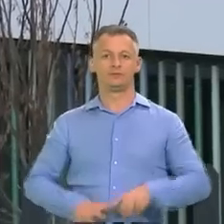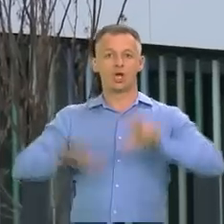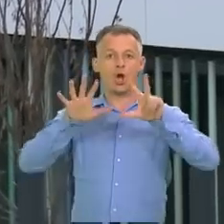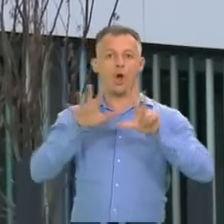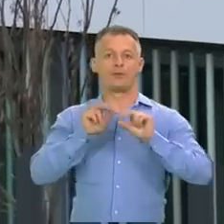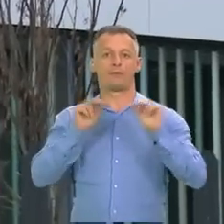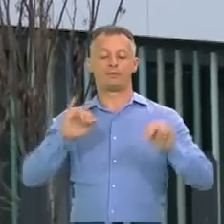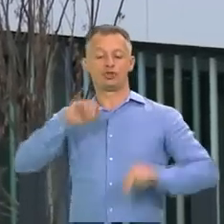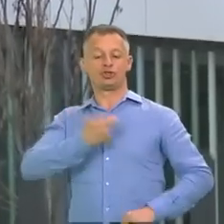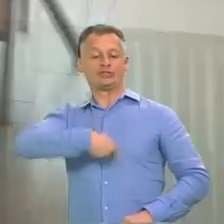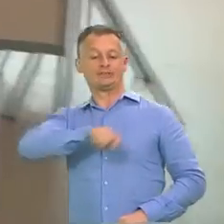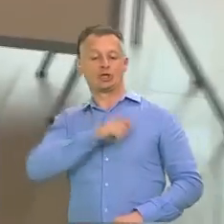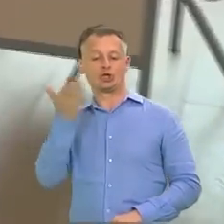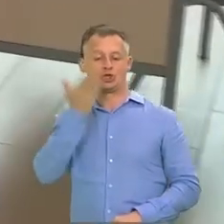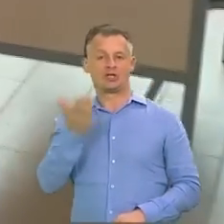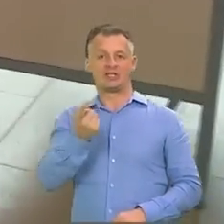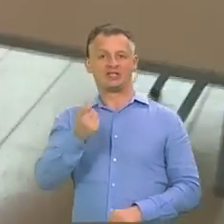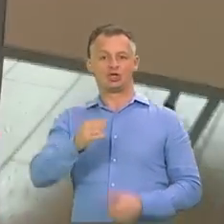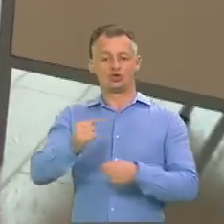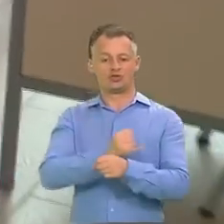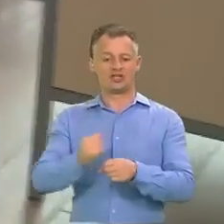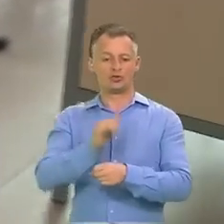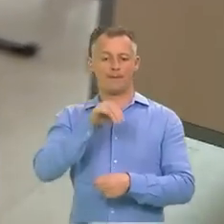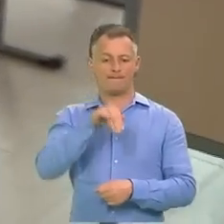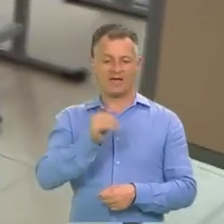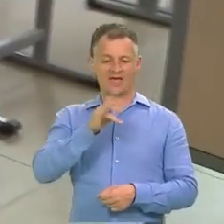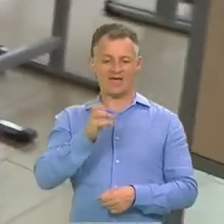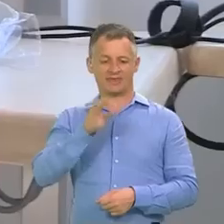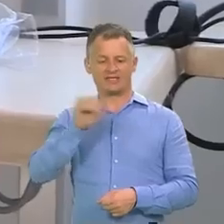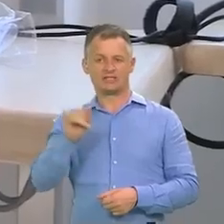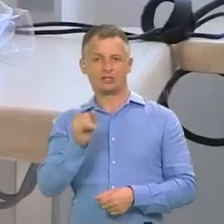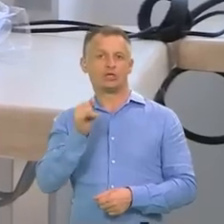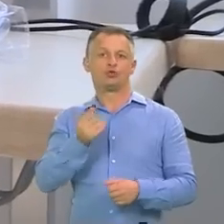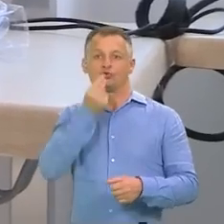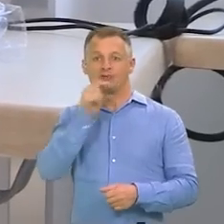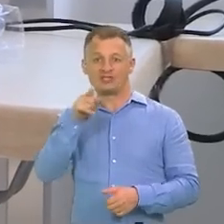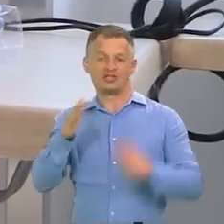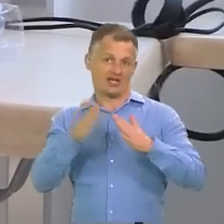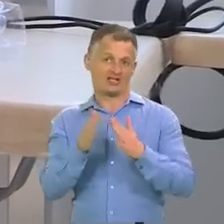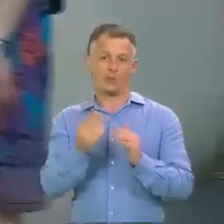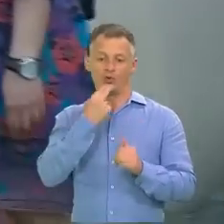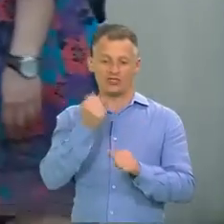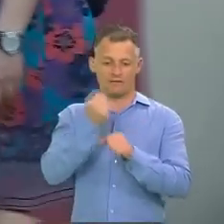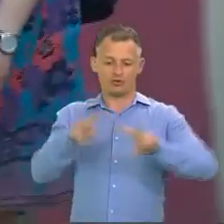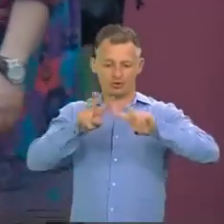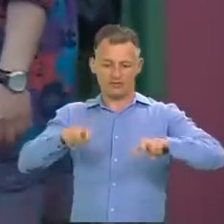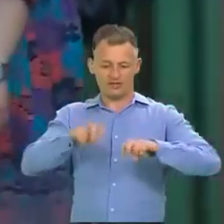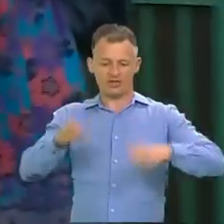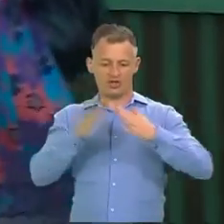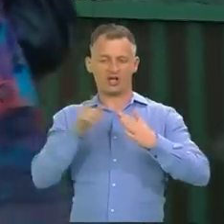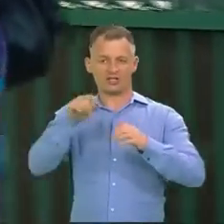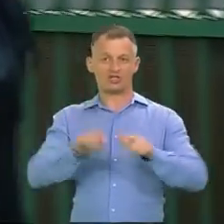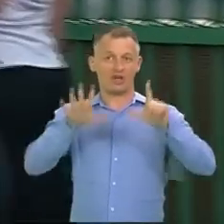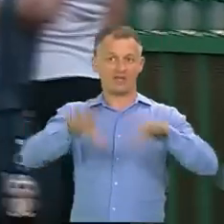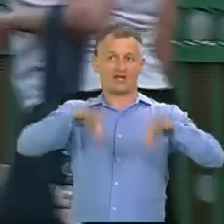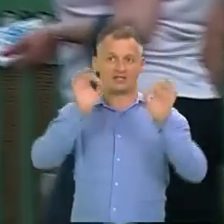Profesori și inspectori școlari din Mehedin sunt suspecți în acest caz. Polițiștii au făcut percheziții la casele lor. 7 dintre ei au fost găsiți, însă